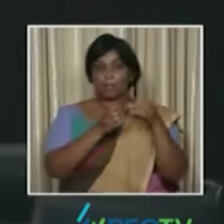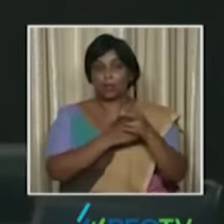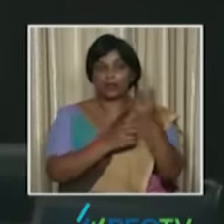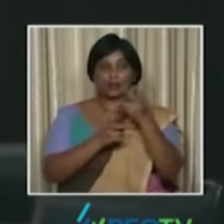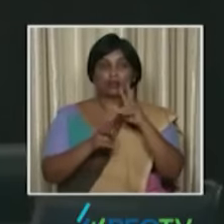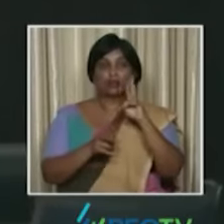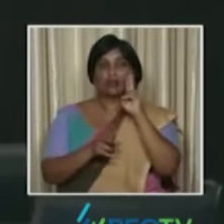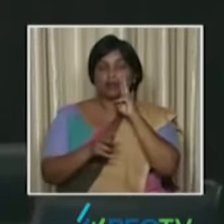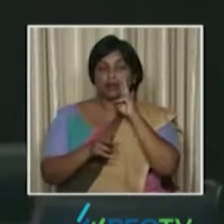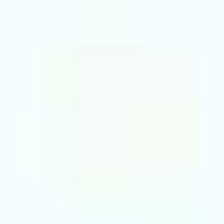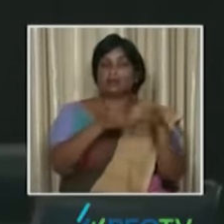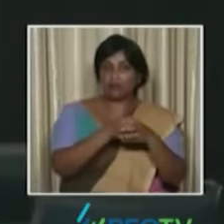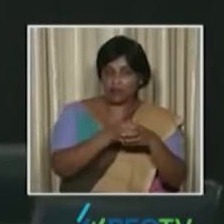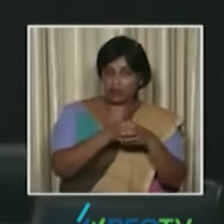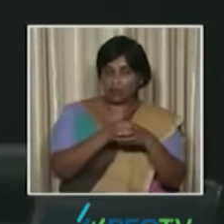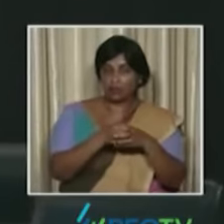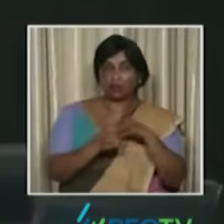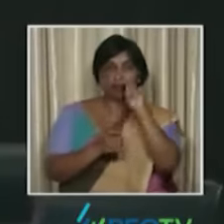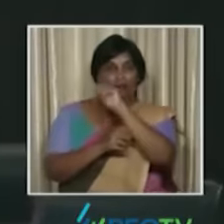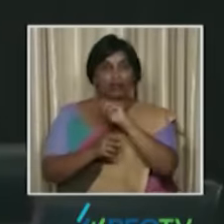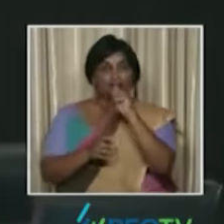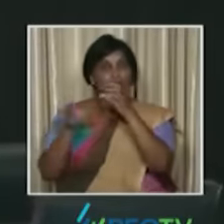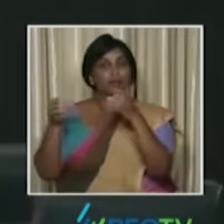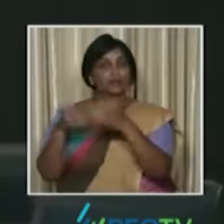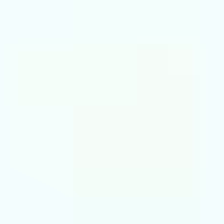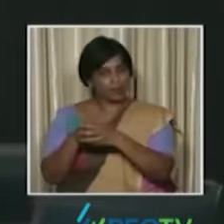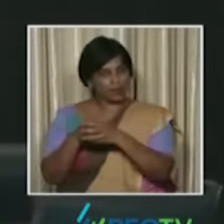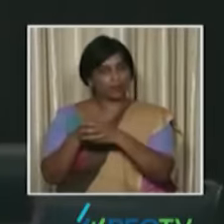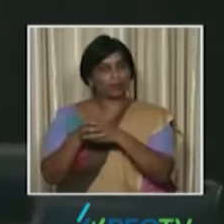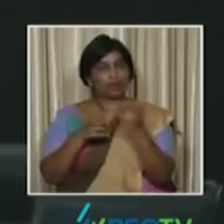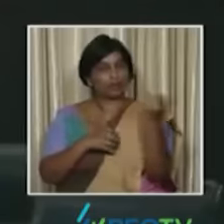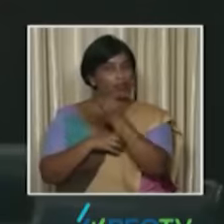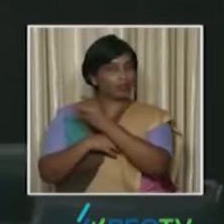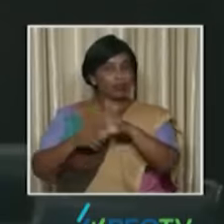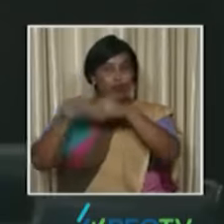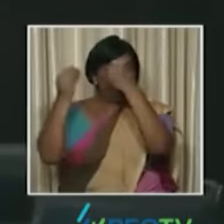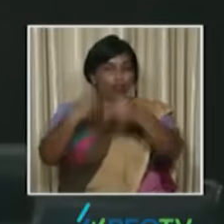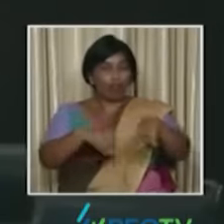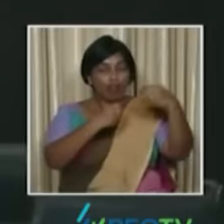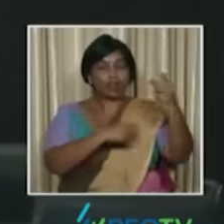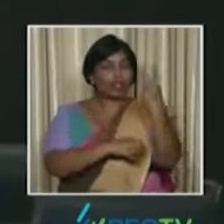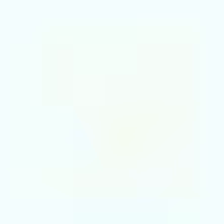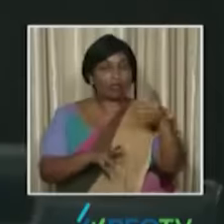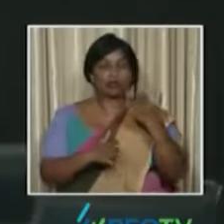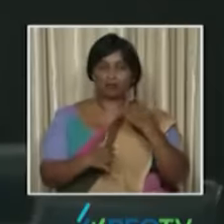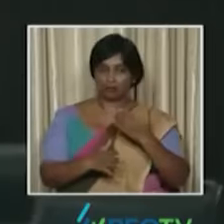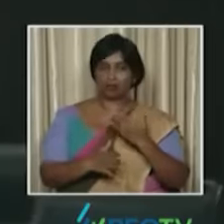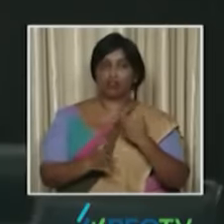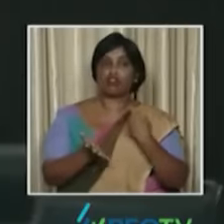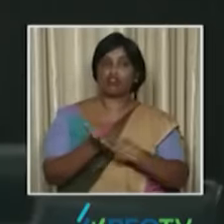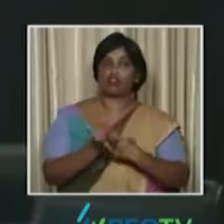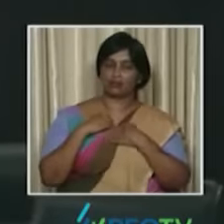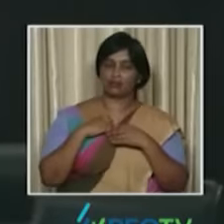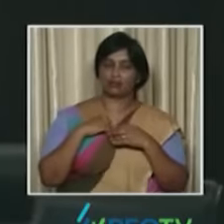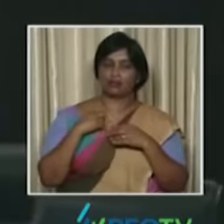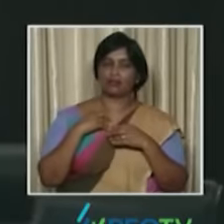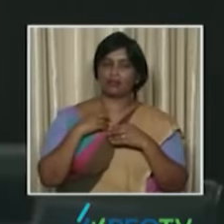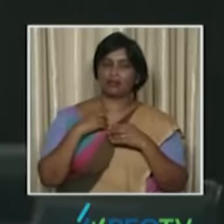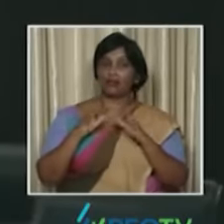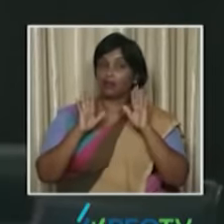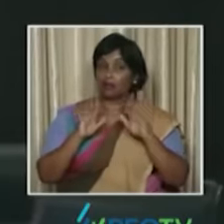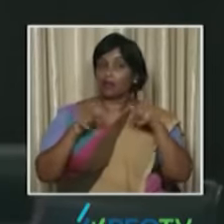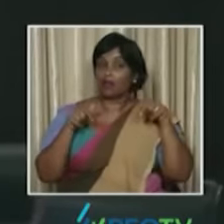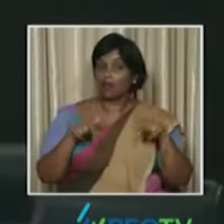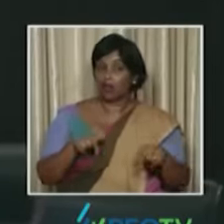කනිල් වික්‍රමසිංහ මහත්තයාගේ පක්ෂෙයි මෛත්‍රීපාල සිරිසේන මහත්තයාගේ පක්ෂෙයි දෙකම පැරද්දුවේ 2018 එකට තියලා රොෂාන් රණසිංහ විදියට හැබැයි